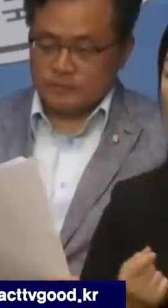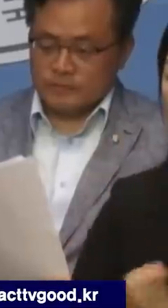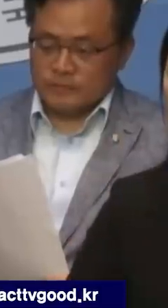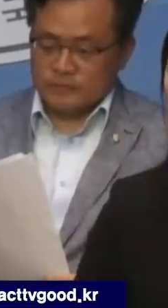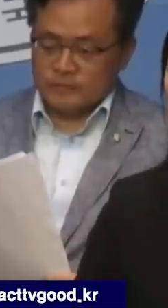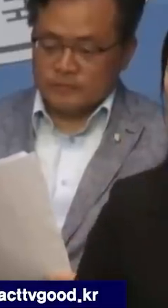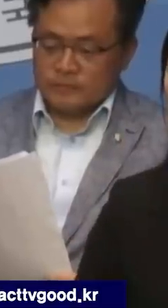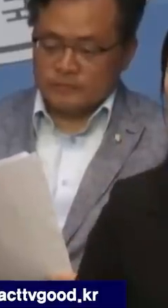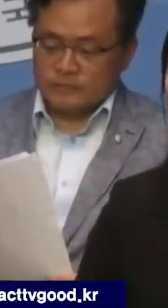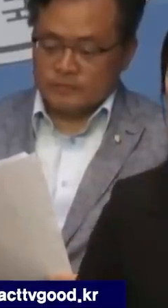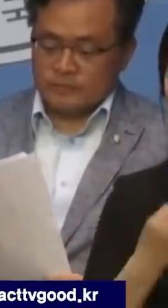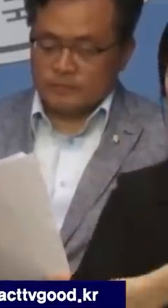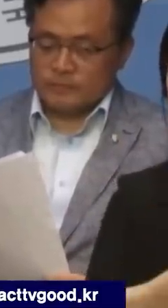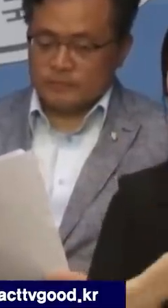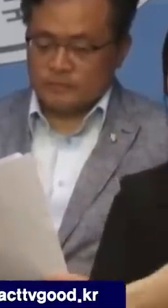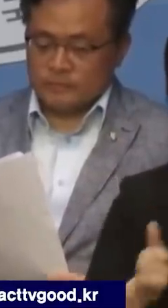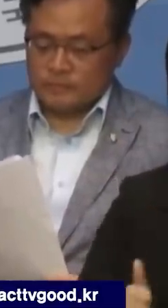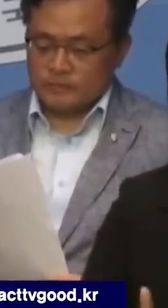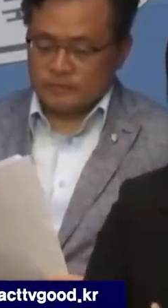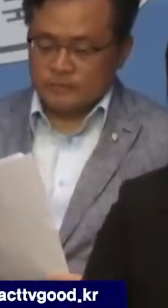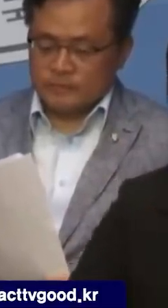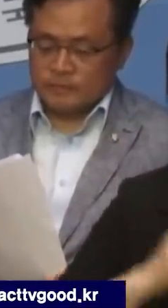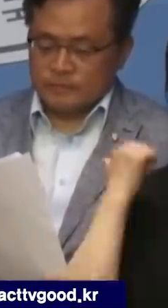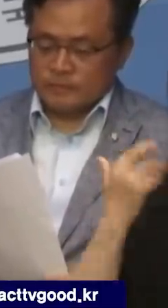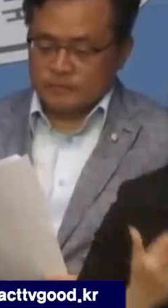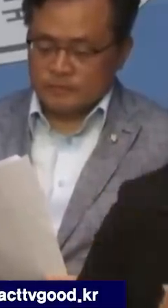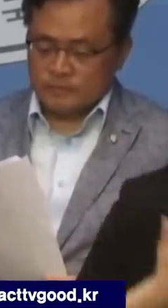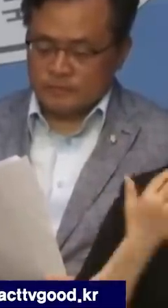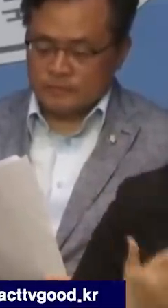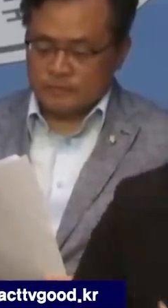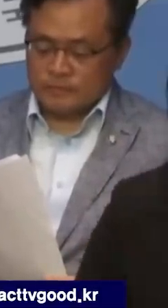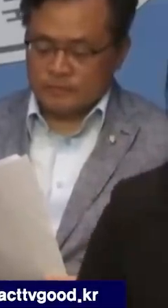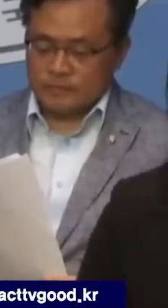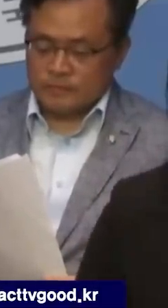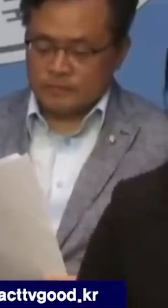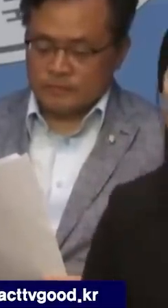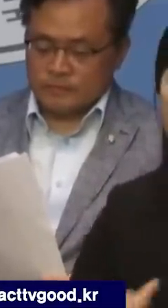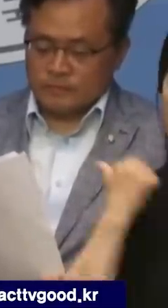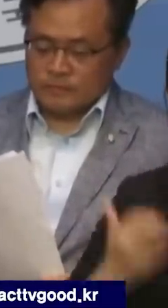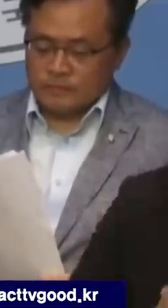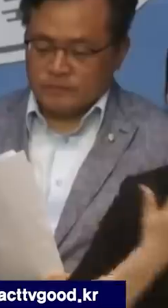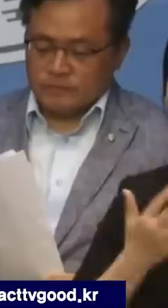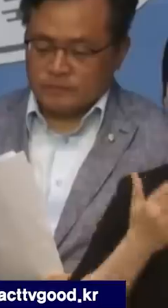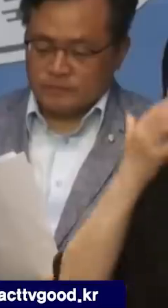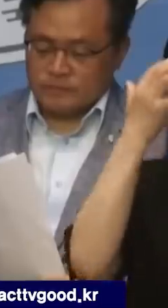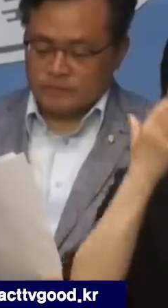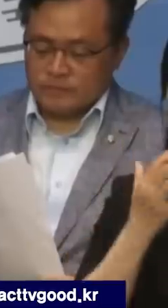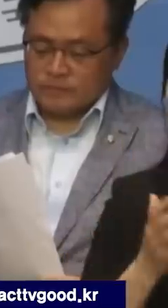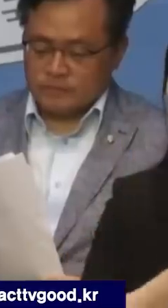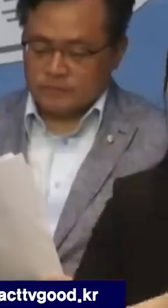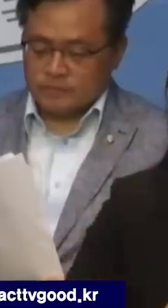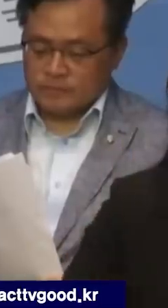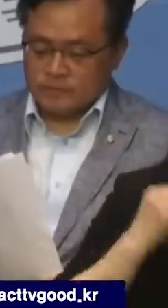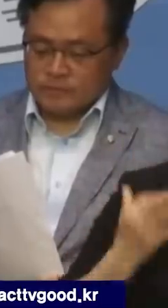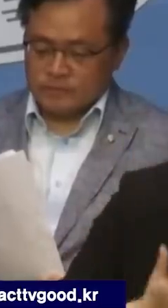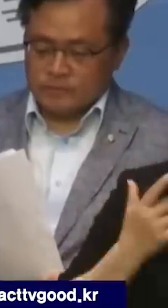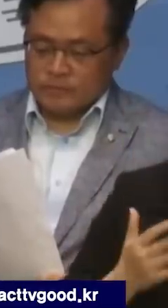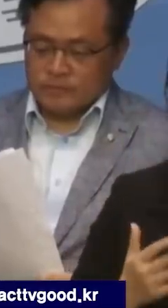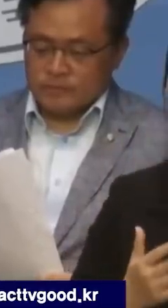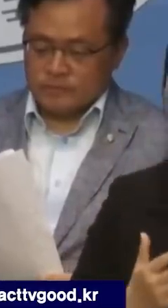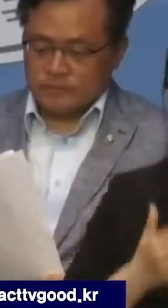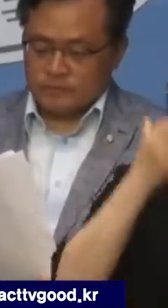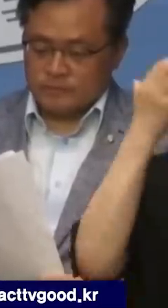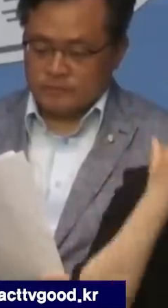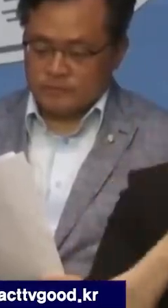상인들이 열통이 나는데요. 이 열통은 더워서 하는 거는